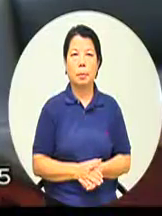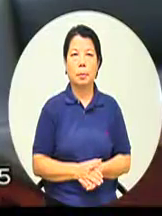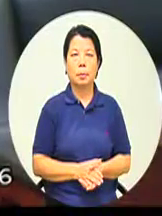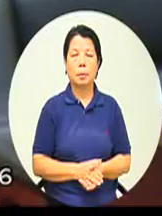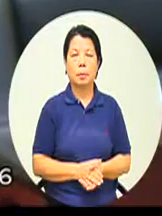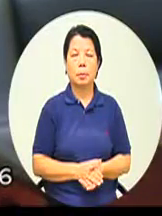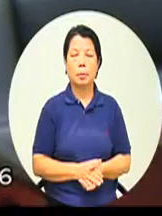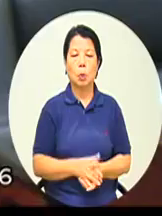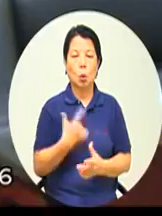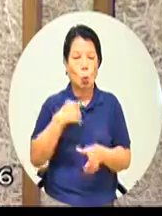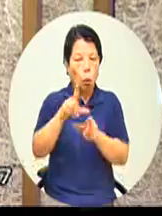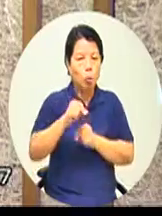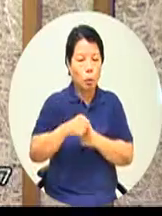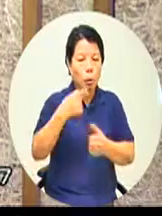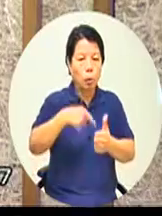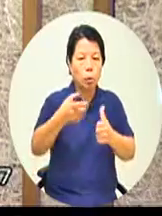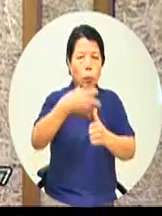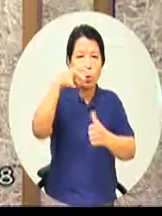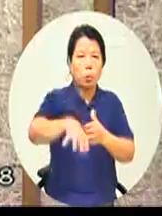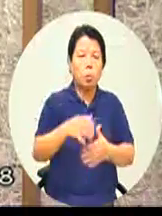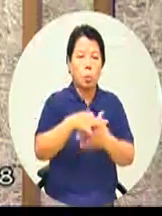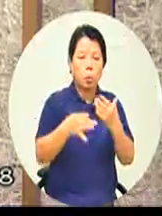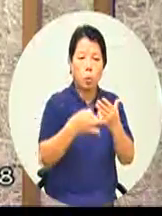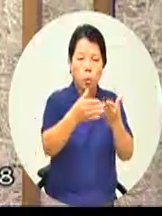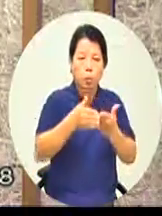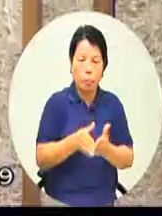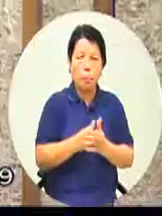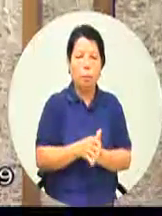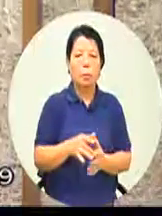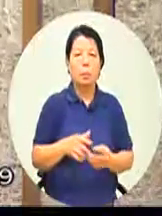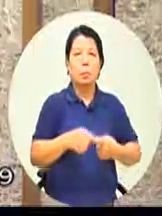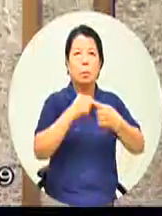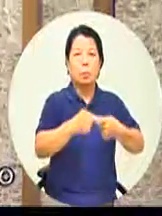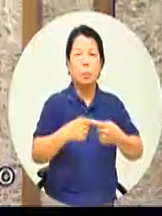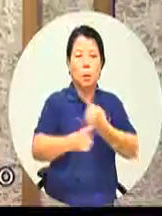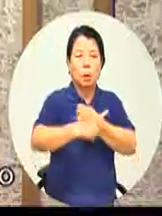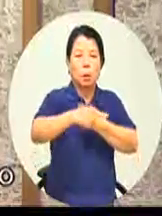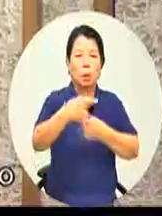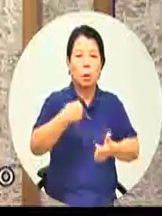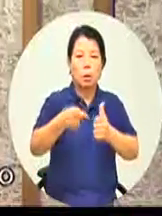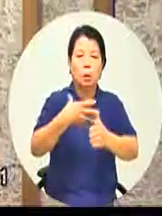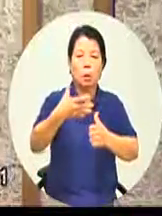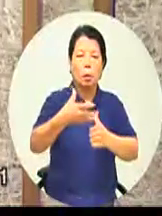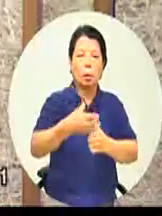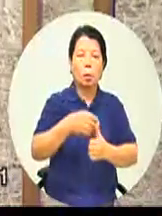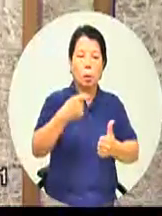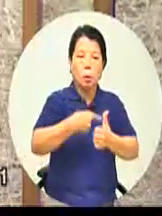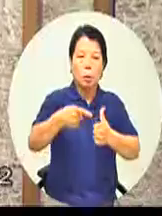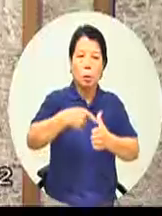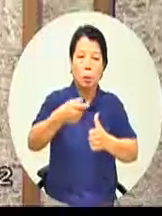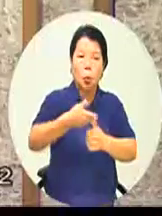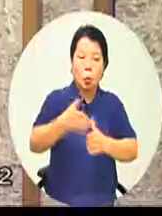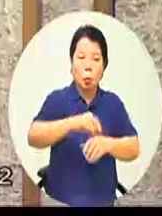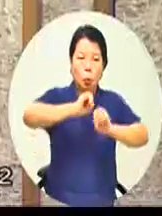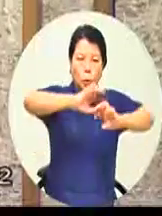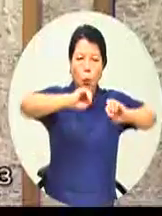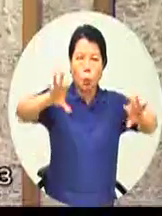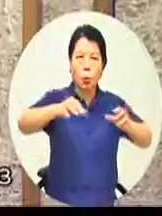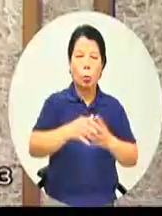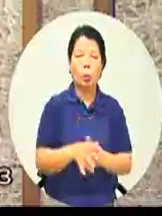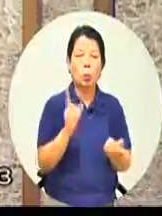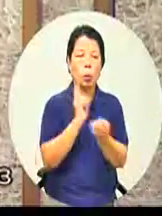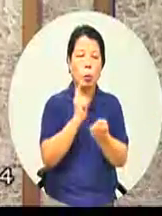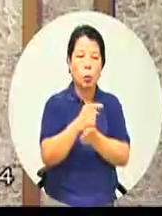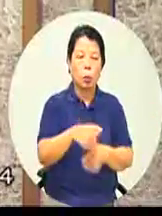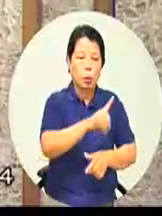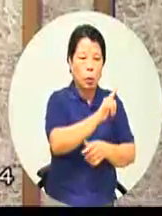我们依据教育部定班的深化职业化运动，第一集就是教育宣导。这个教育宣导，我们刚才对于